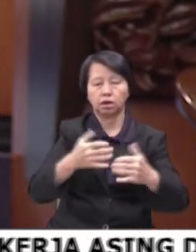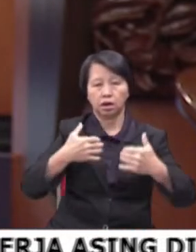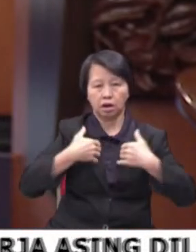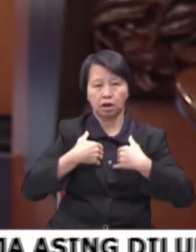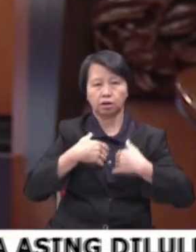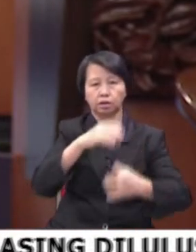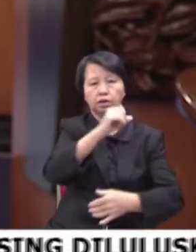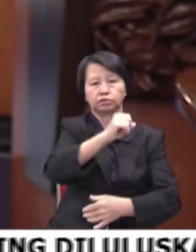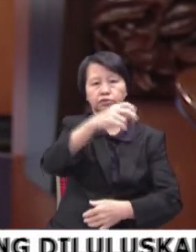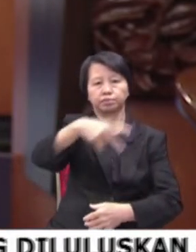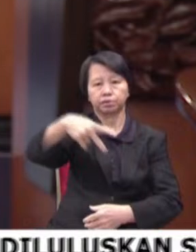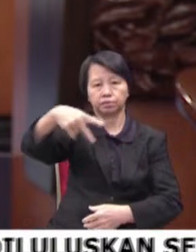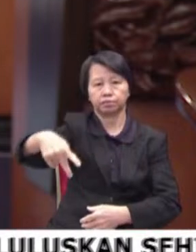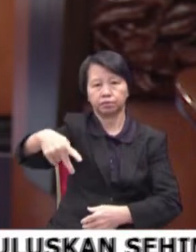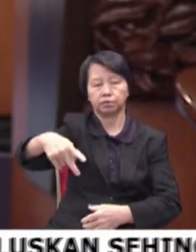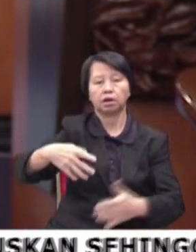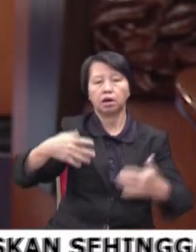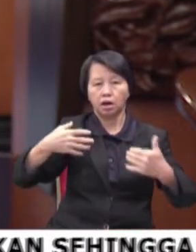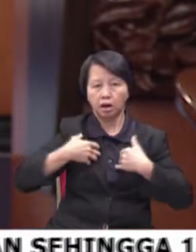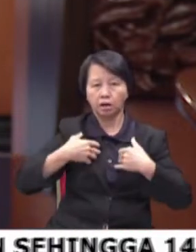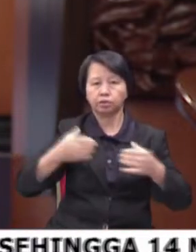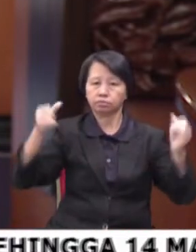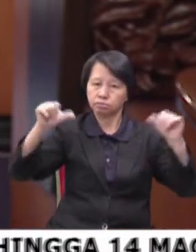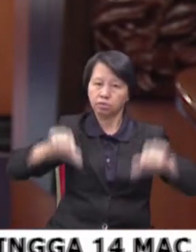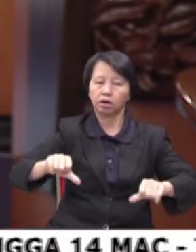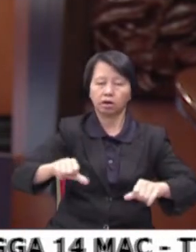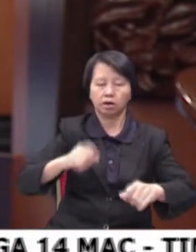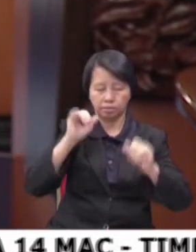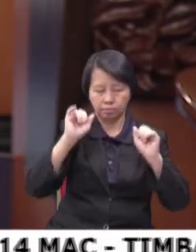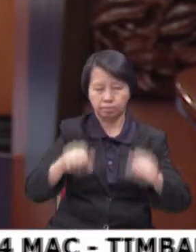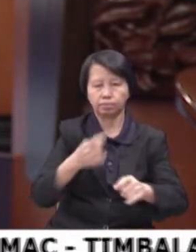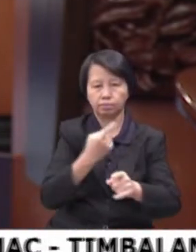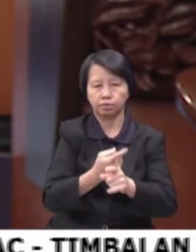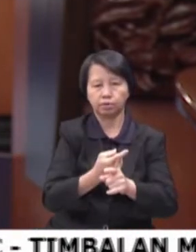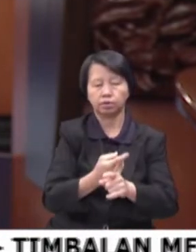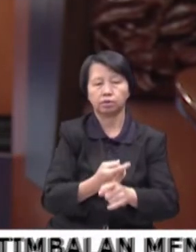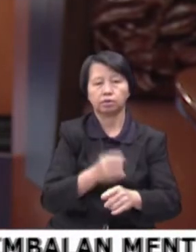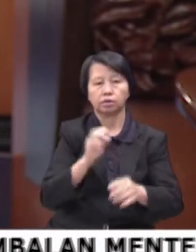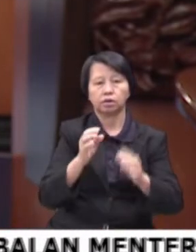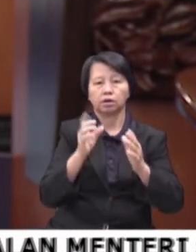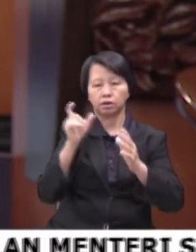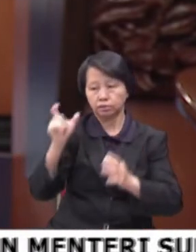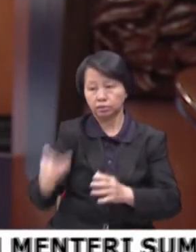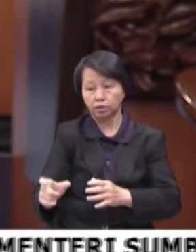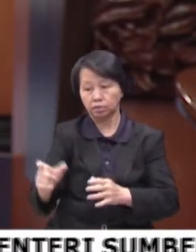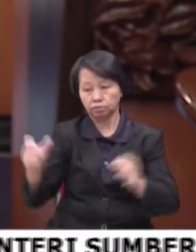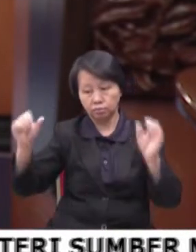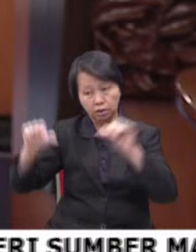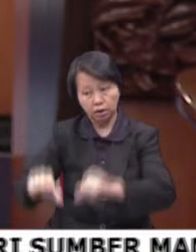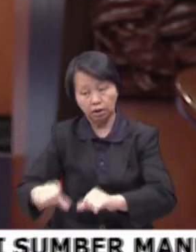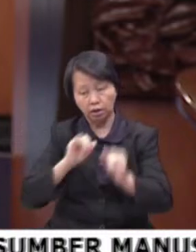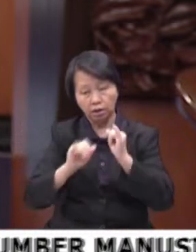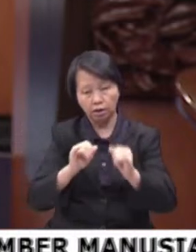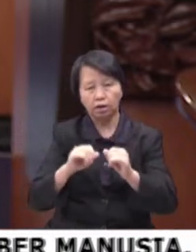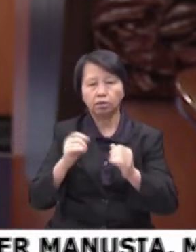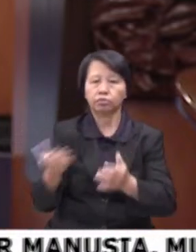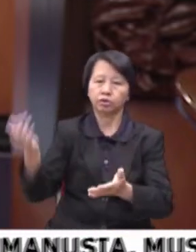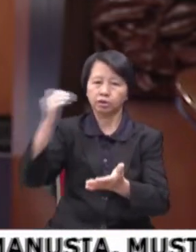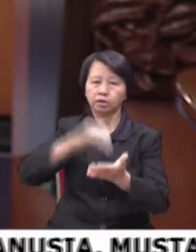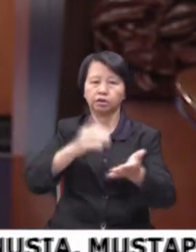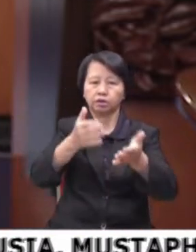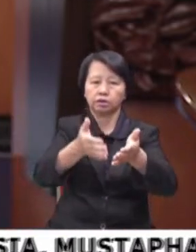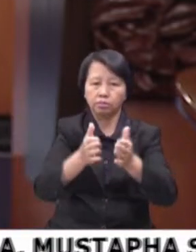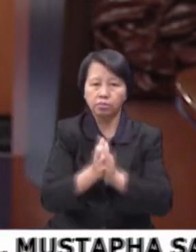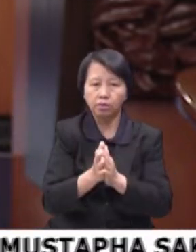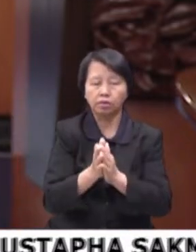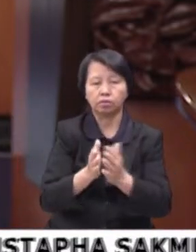diadakan oleh SPP memang ada yang gagal dalam temuduga calon boleh calonnya gagal boleh memohon semula